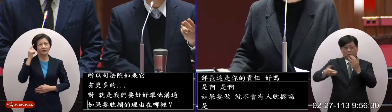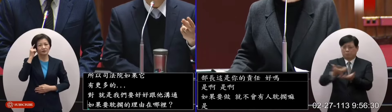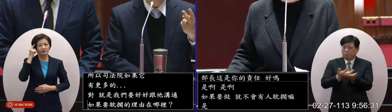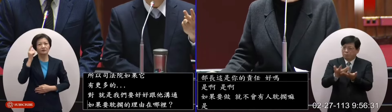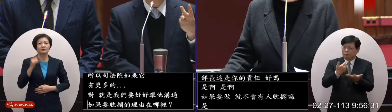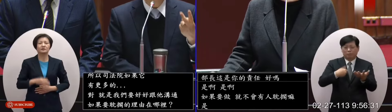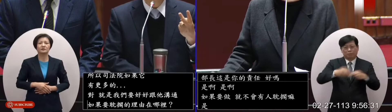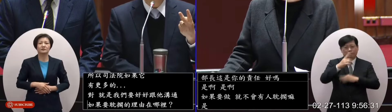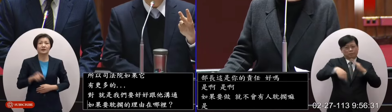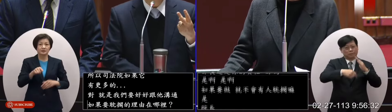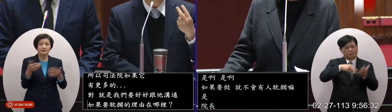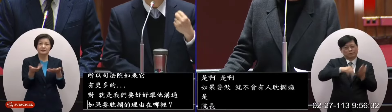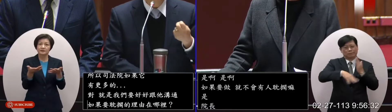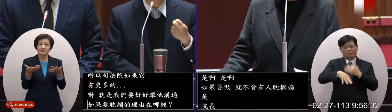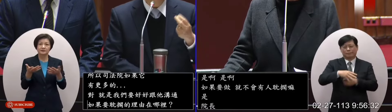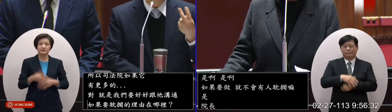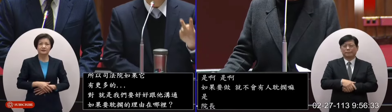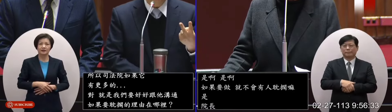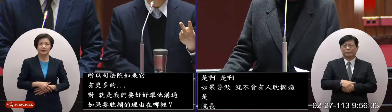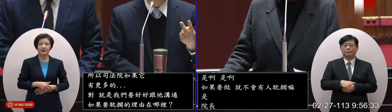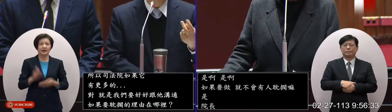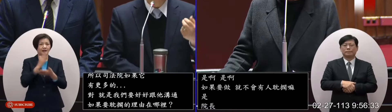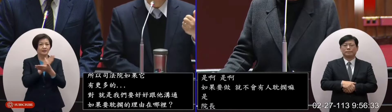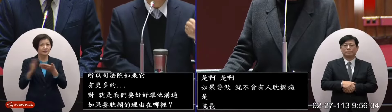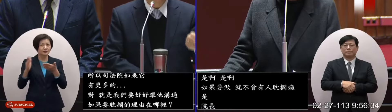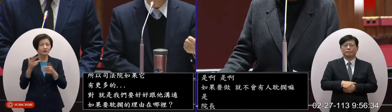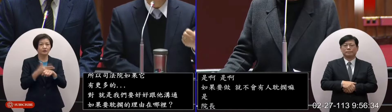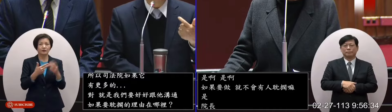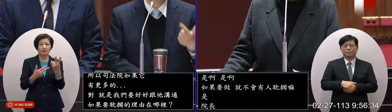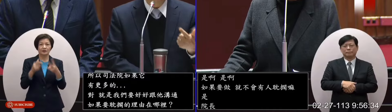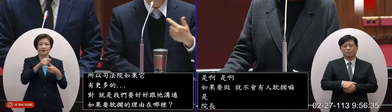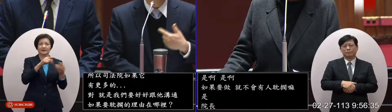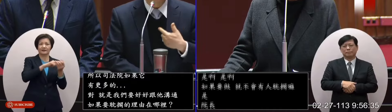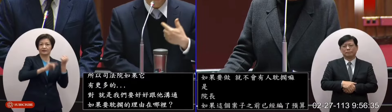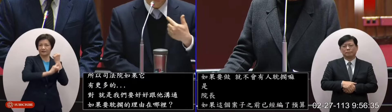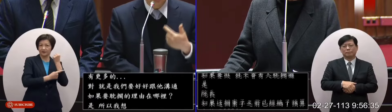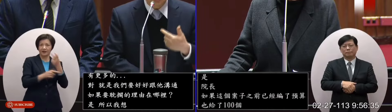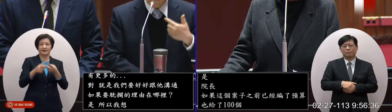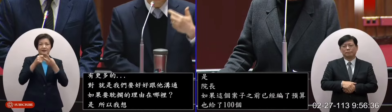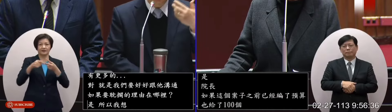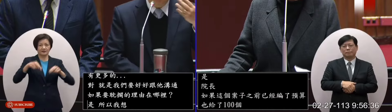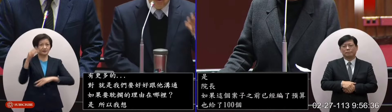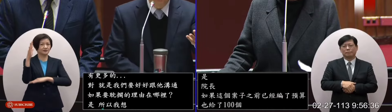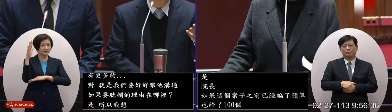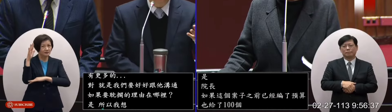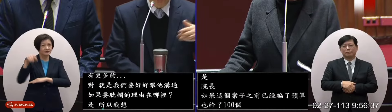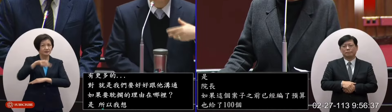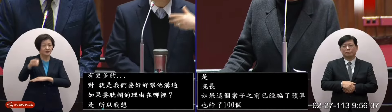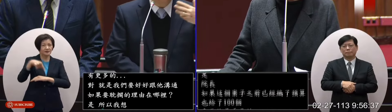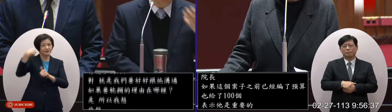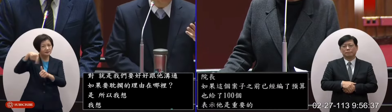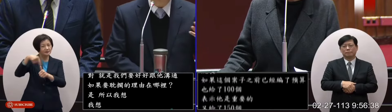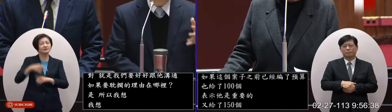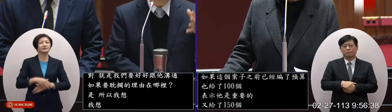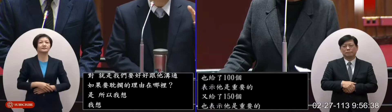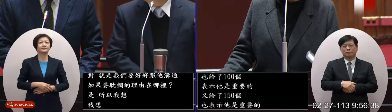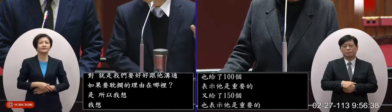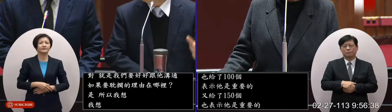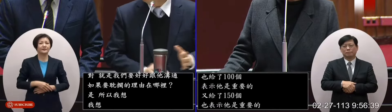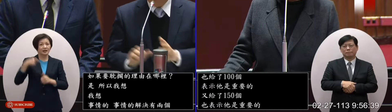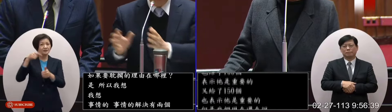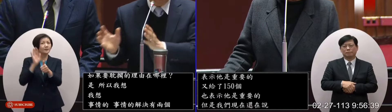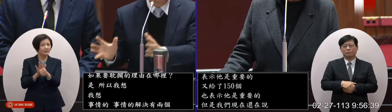行政院的立场。 事情的解决有2个嘛，一个就是立法嘛，另外一个就是说从行政的角度嘛，行政院的角度，我们